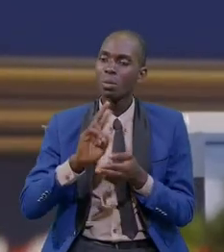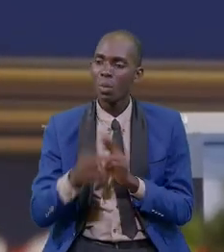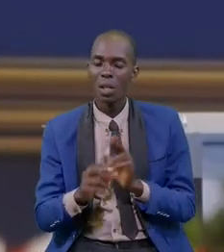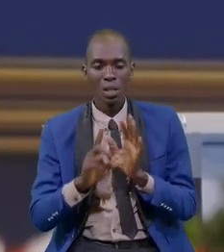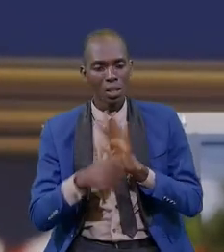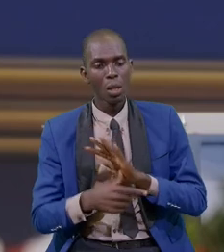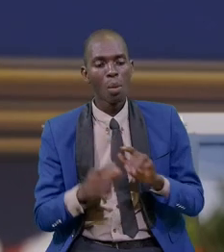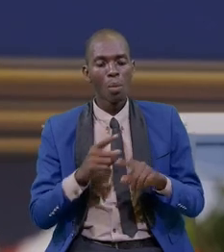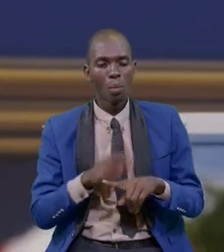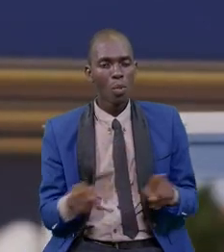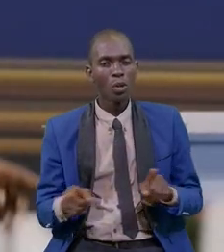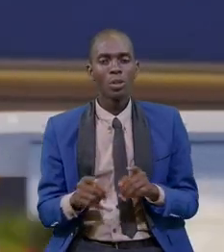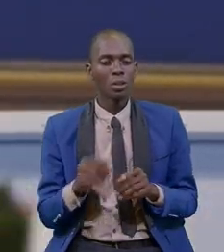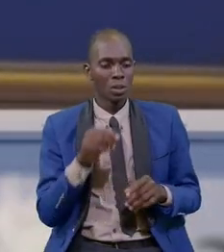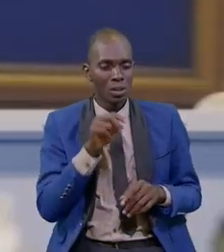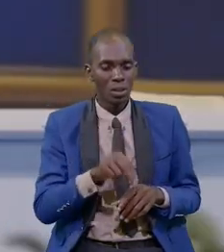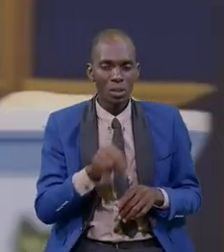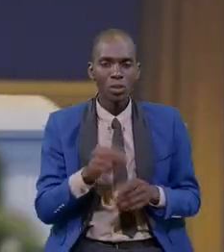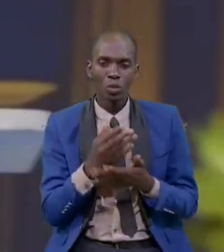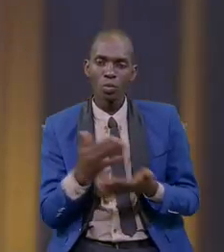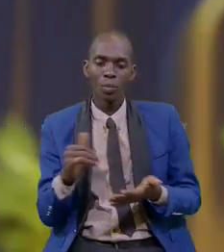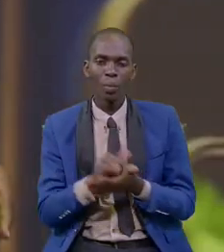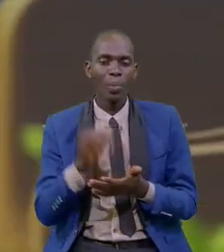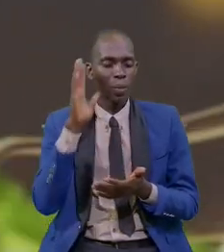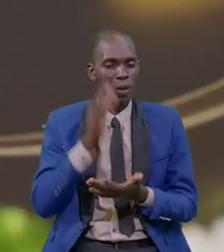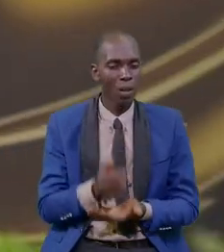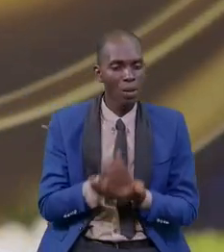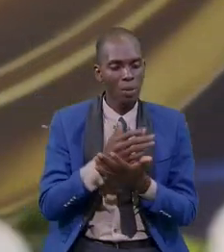qui leur manque. Leurs vies sont complètement